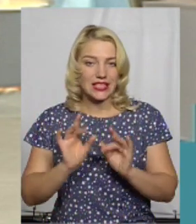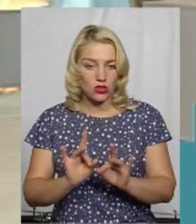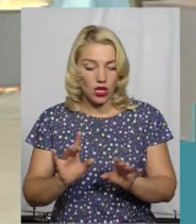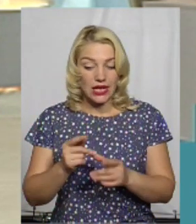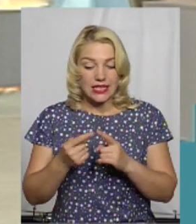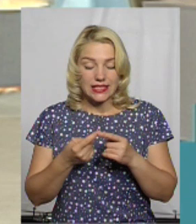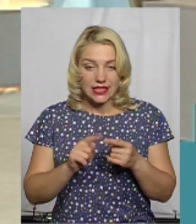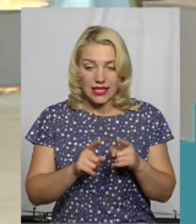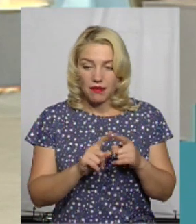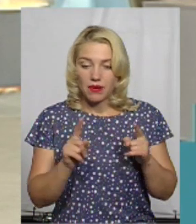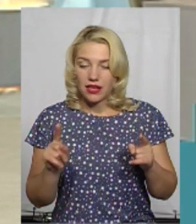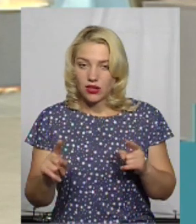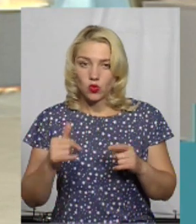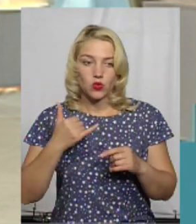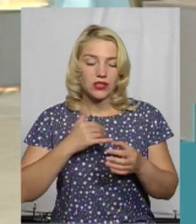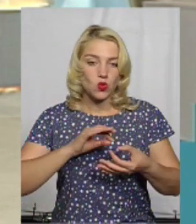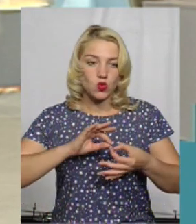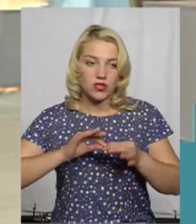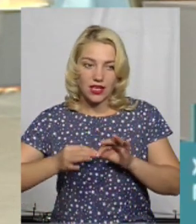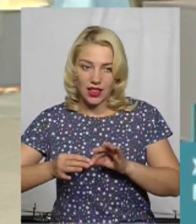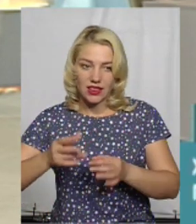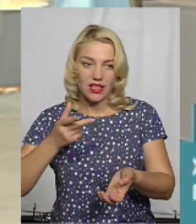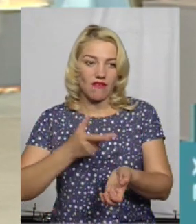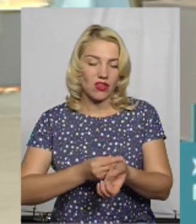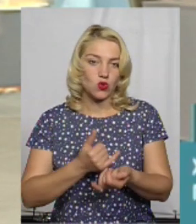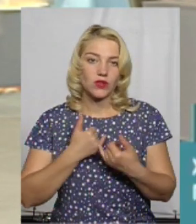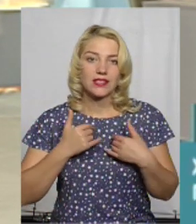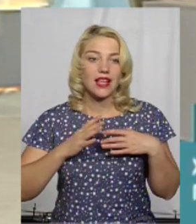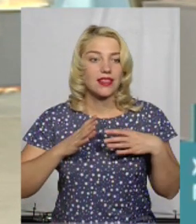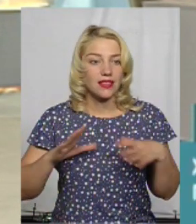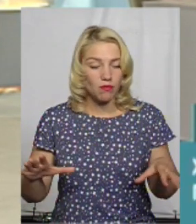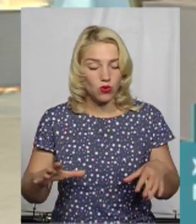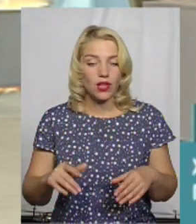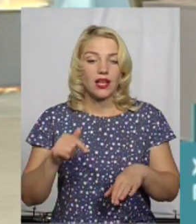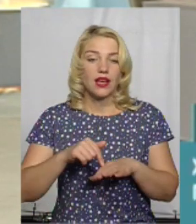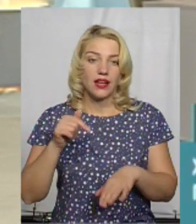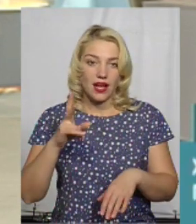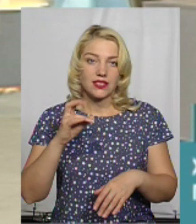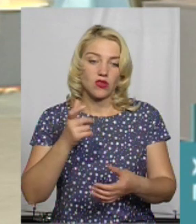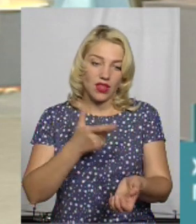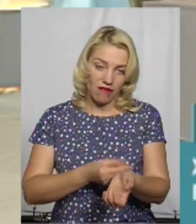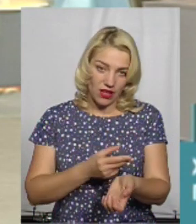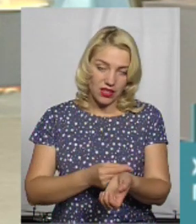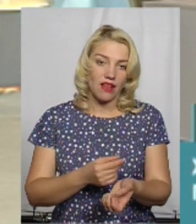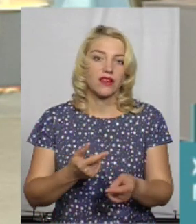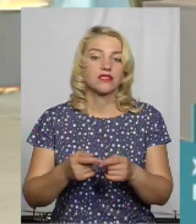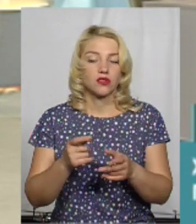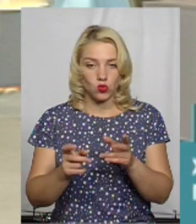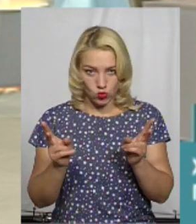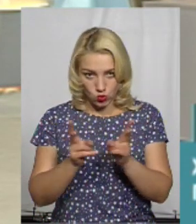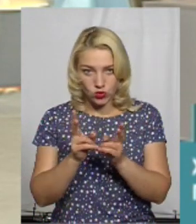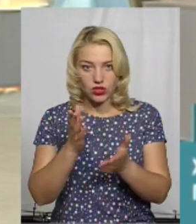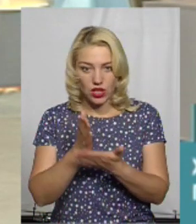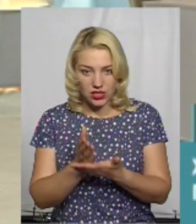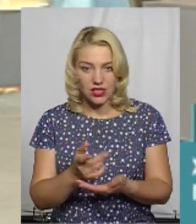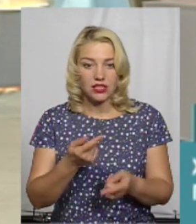цей період ускладнень вакцинації не було. В Хмельницькому. Реакції на введення вакцин, вони зустрічаються часто, але